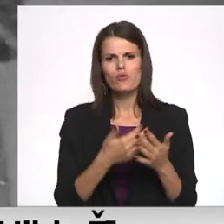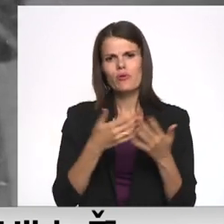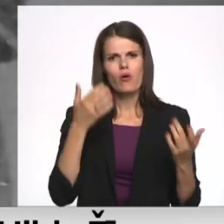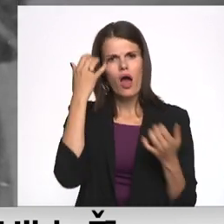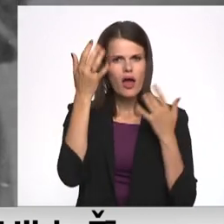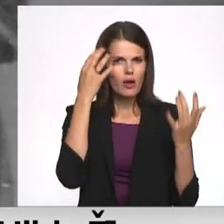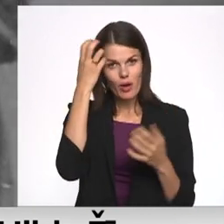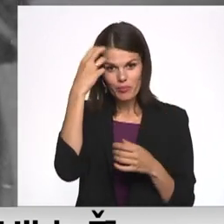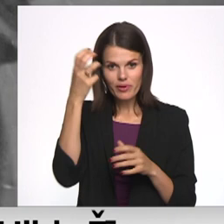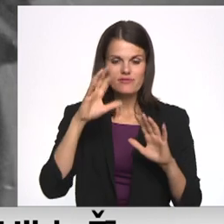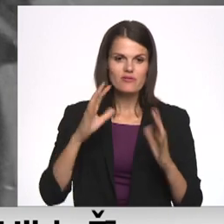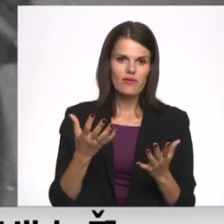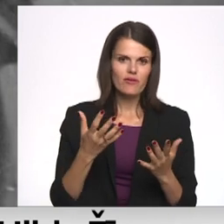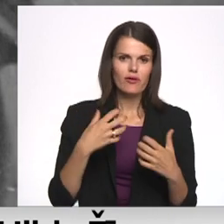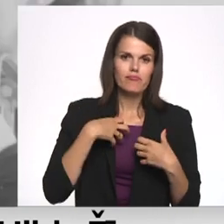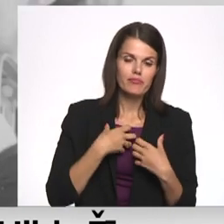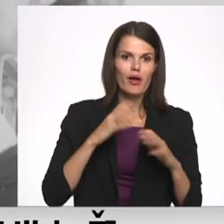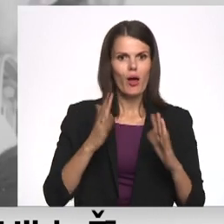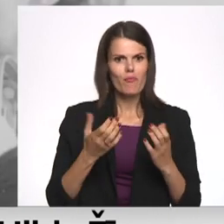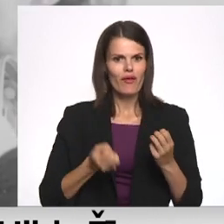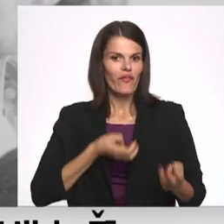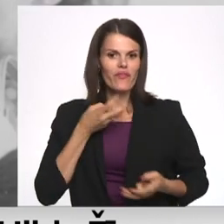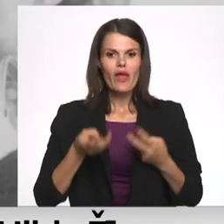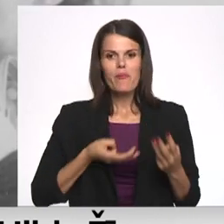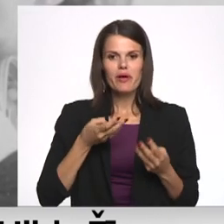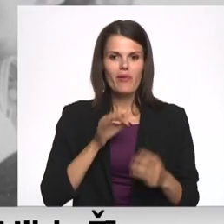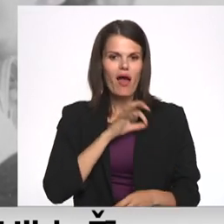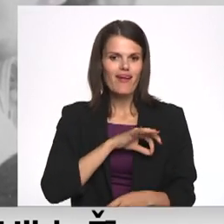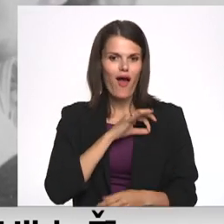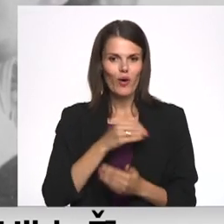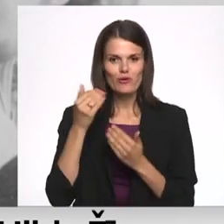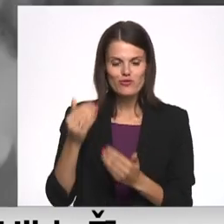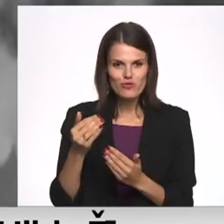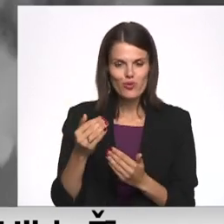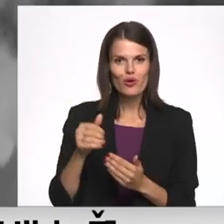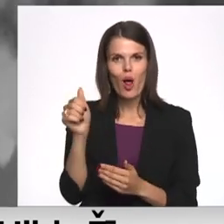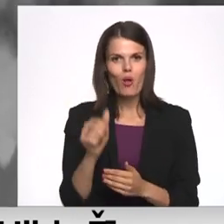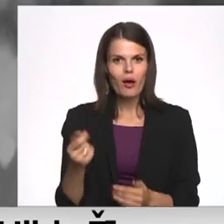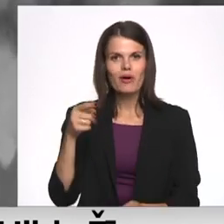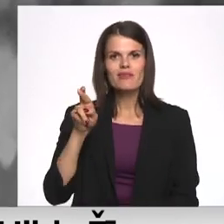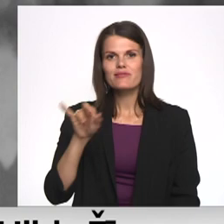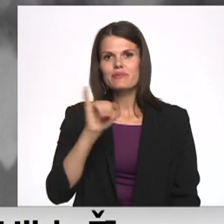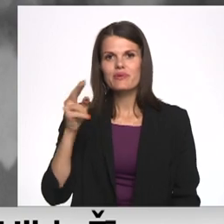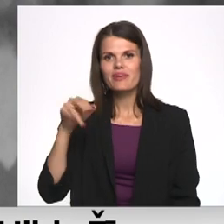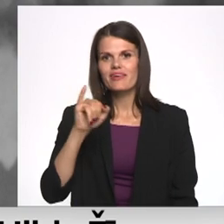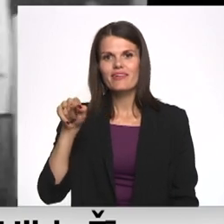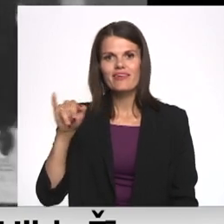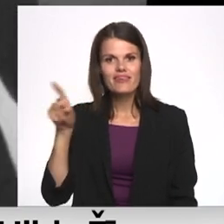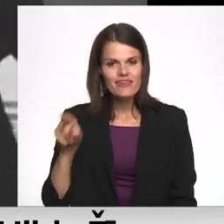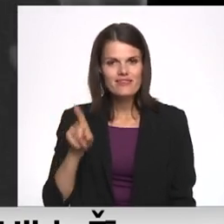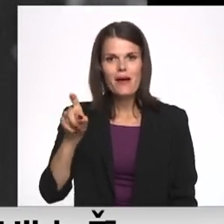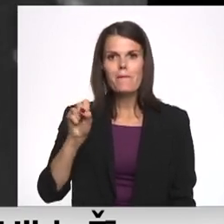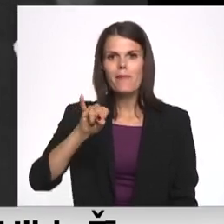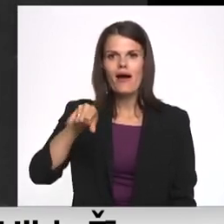romantisku princešu vai sērdienīšu, bet gan temperamentīgas raksturlomas. Sprīdītis, Paija, Šveiks, Hugo Dieks un